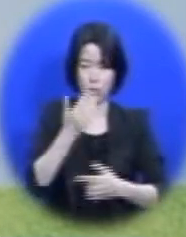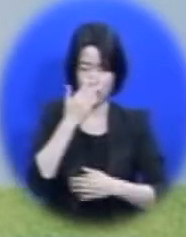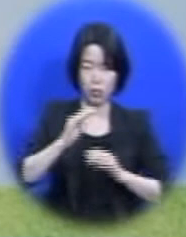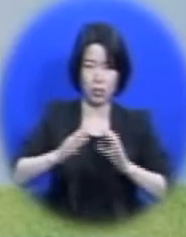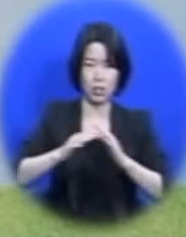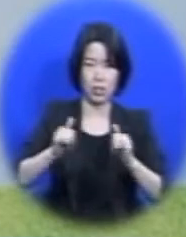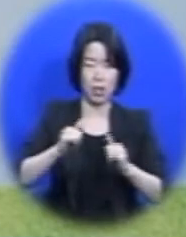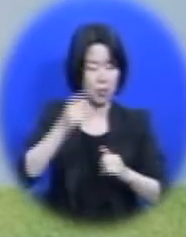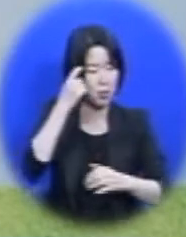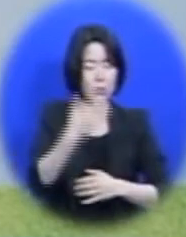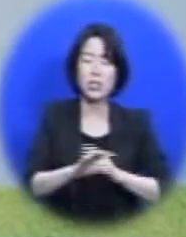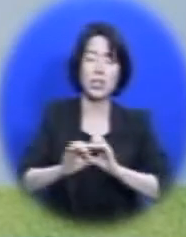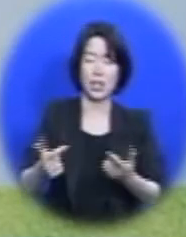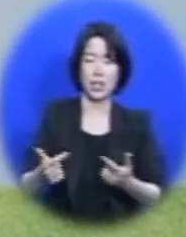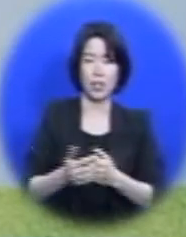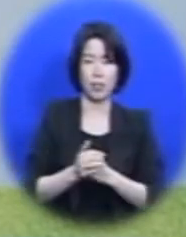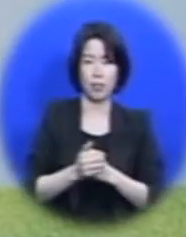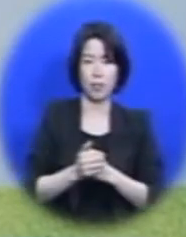따지지 않으시겠다는 거예요.